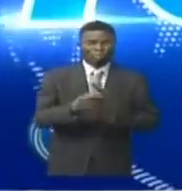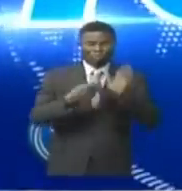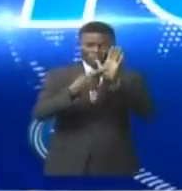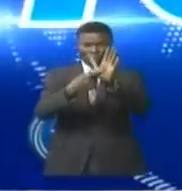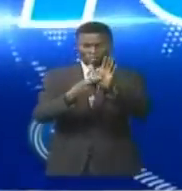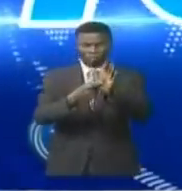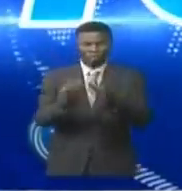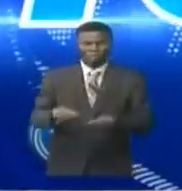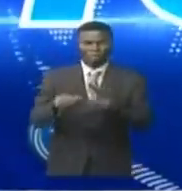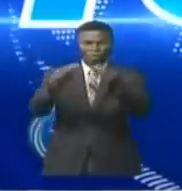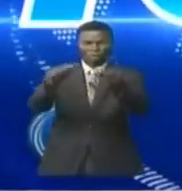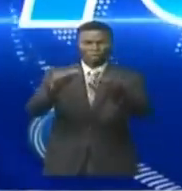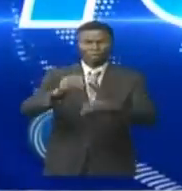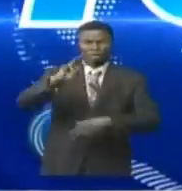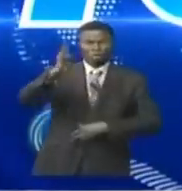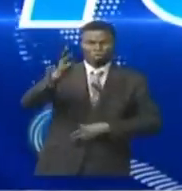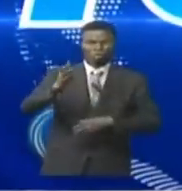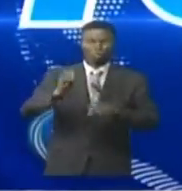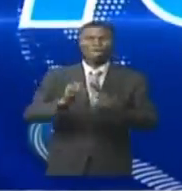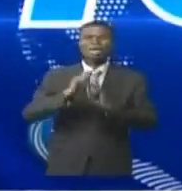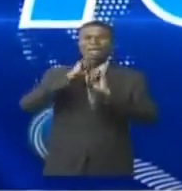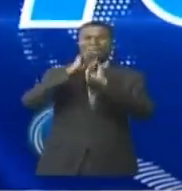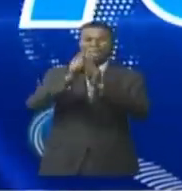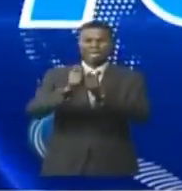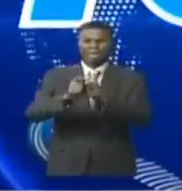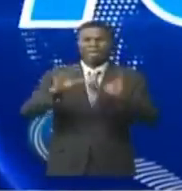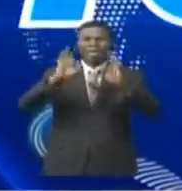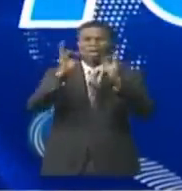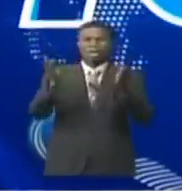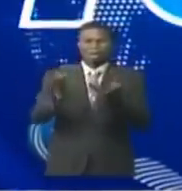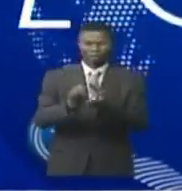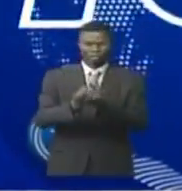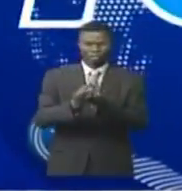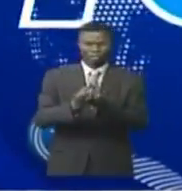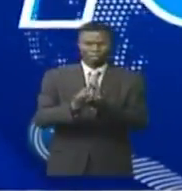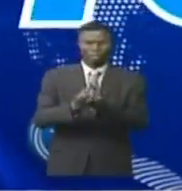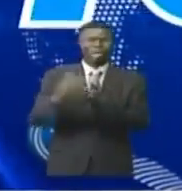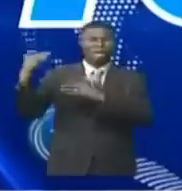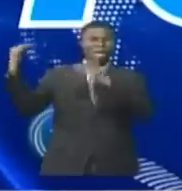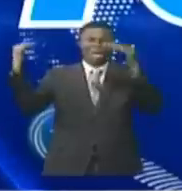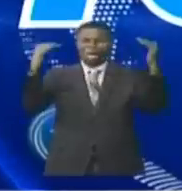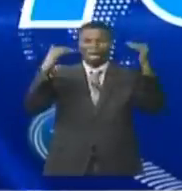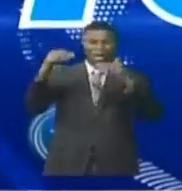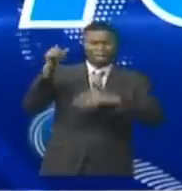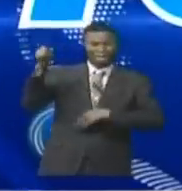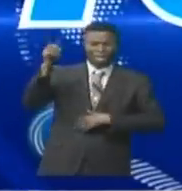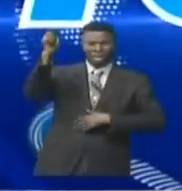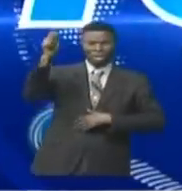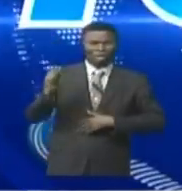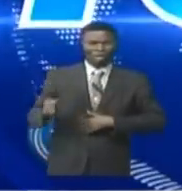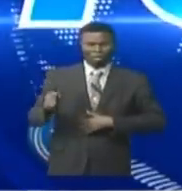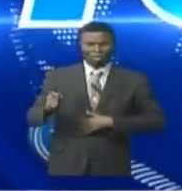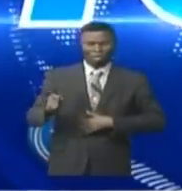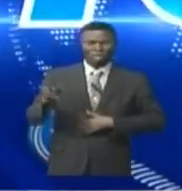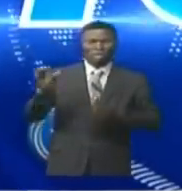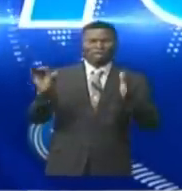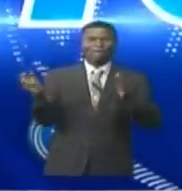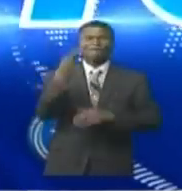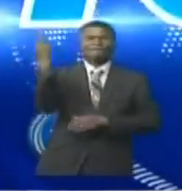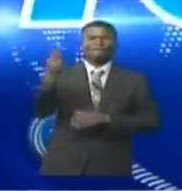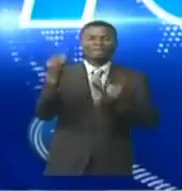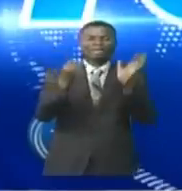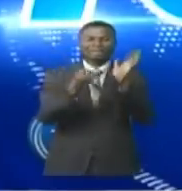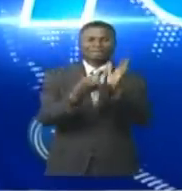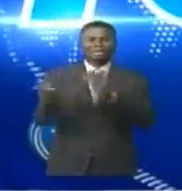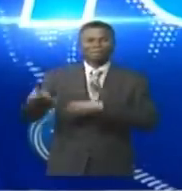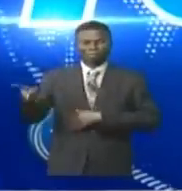la remise du troisième lot de dons destinés aux familles des militaires au front par les femmes fortes des 26 provinces de la République